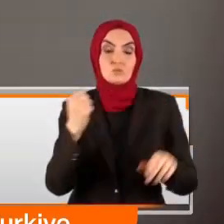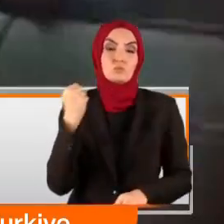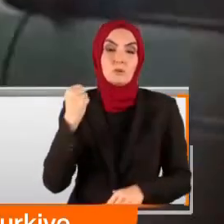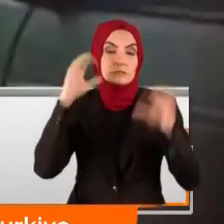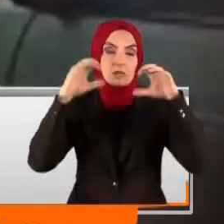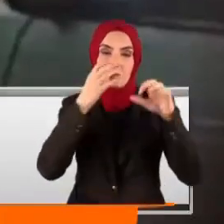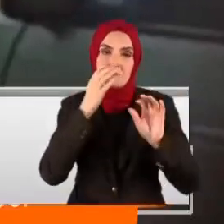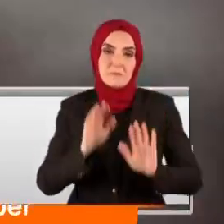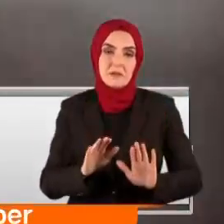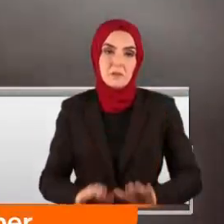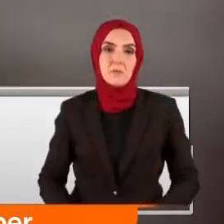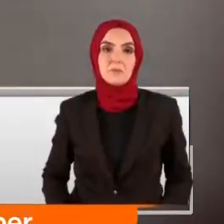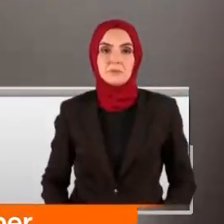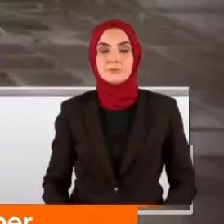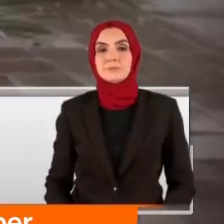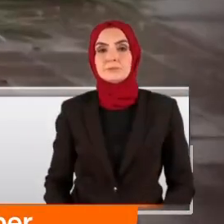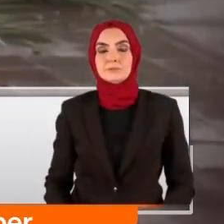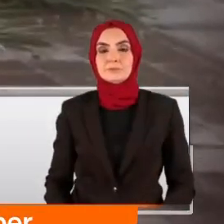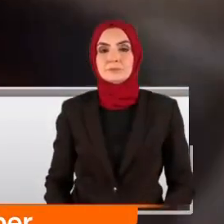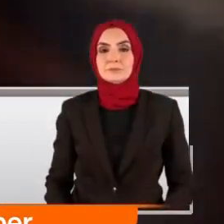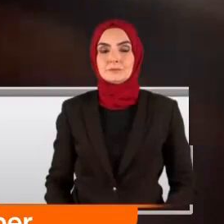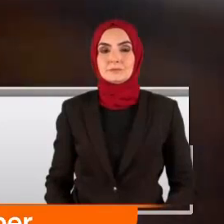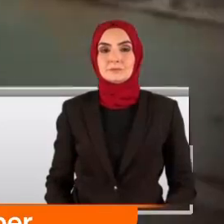Arabalar suyun içerisinde kaldı.